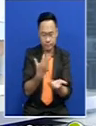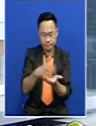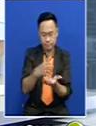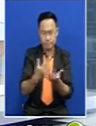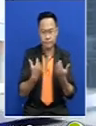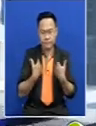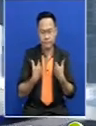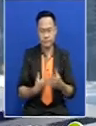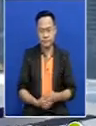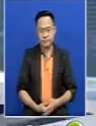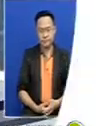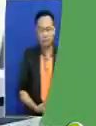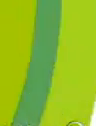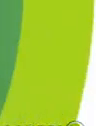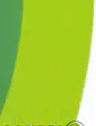งานนี้ครับ